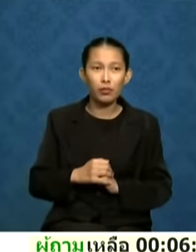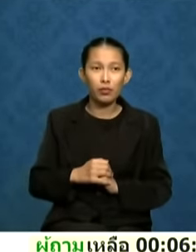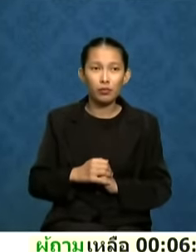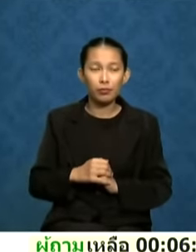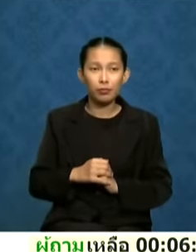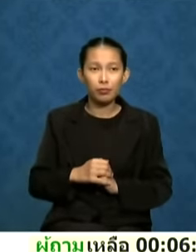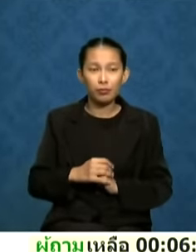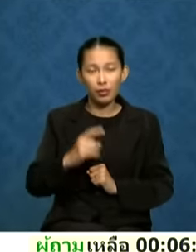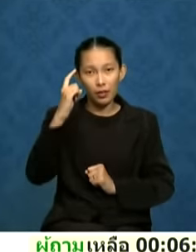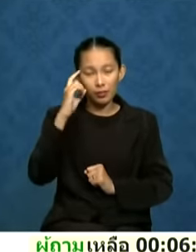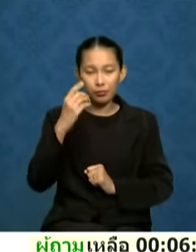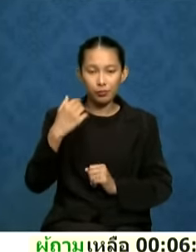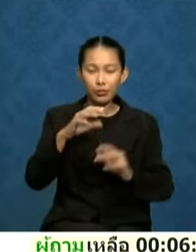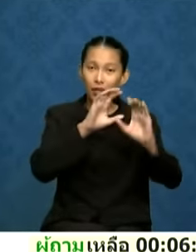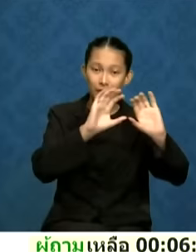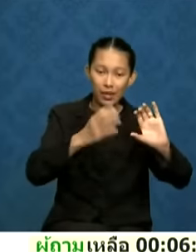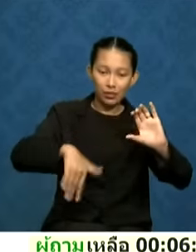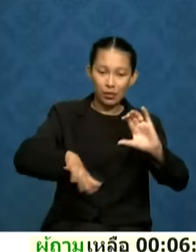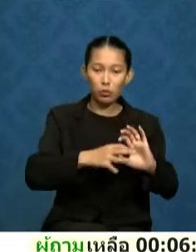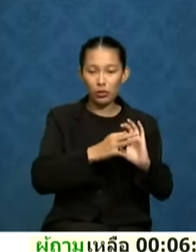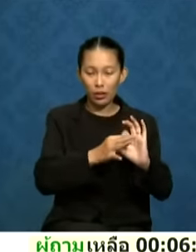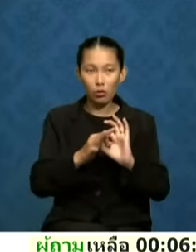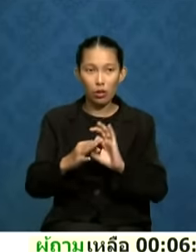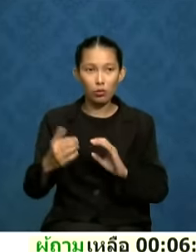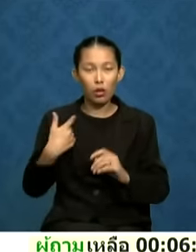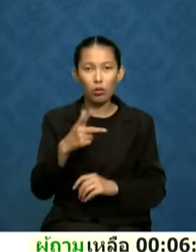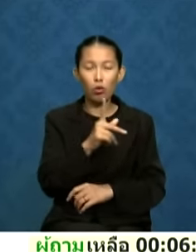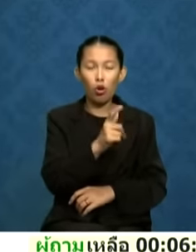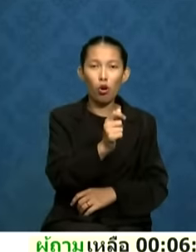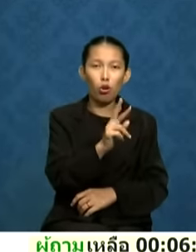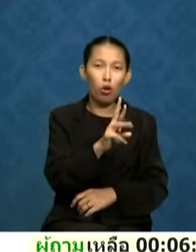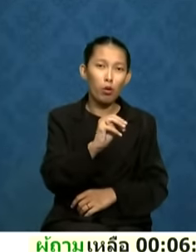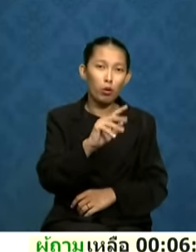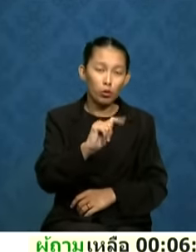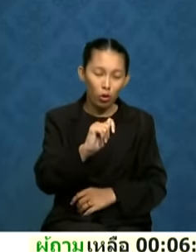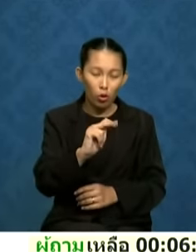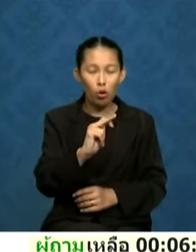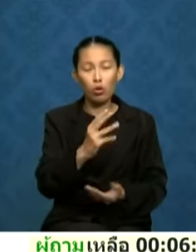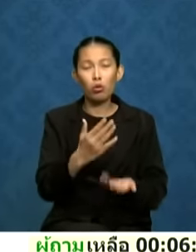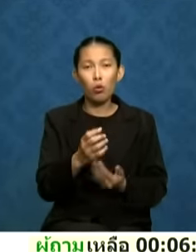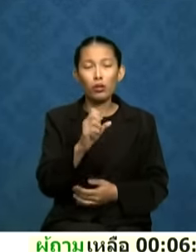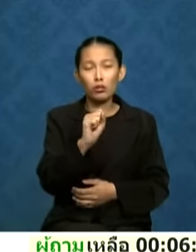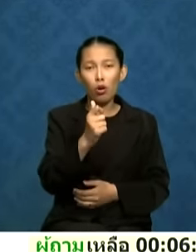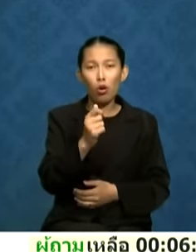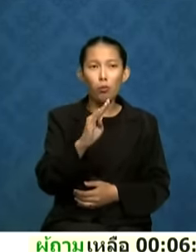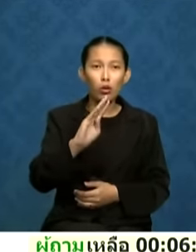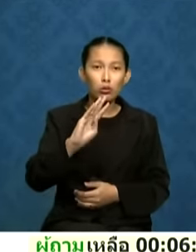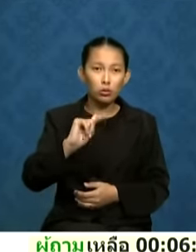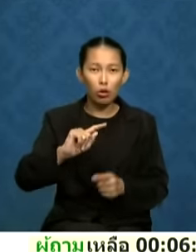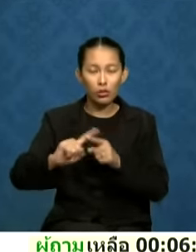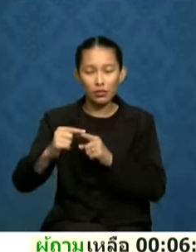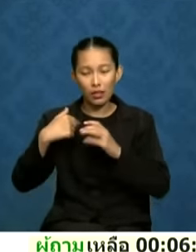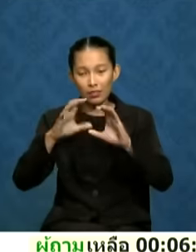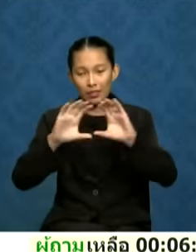ถามให้ทุกส่นรชการทเกี่วของทặกลัมนอ、ทังงกอกตทângหน่วยราชการต่าง ๆรทั้งหนวยราชการส่าง ให้